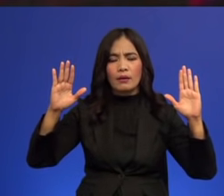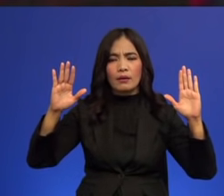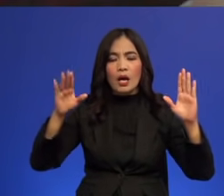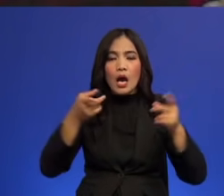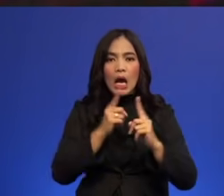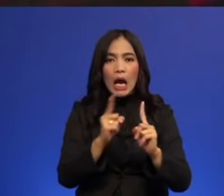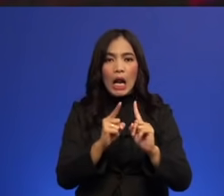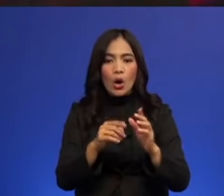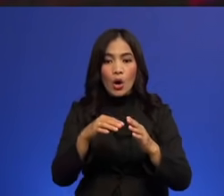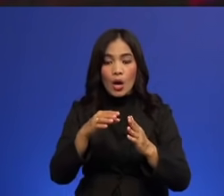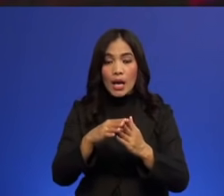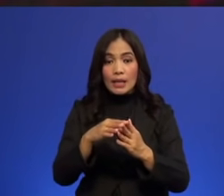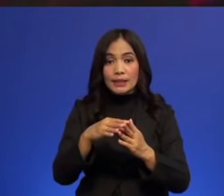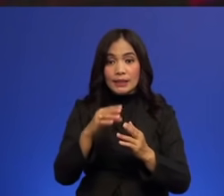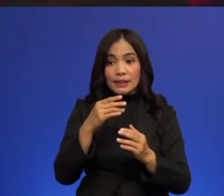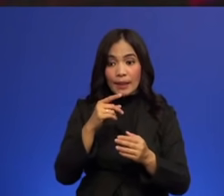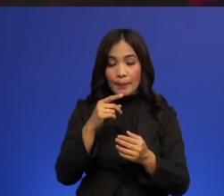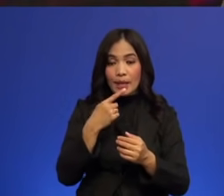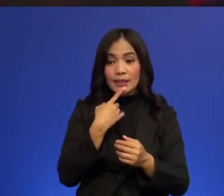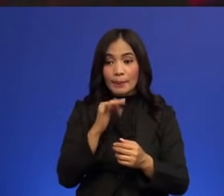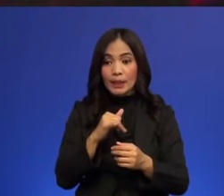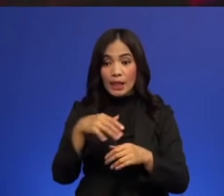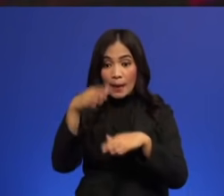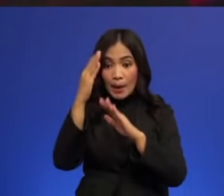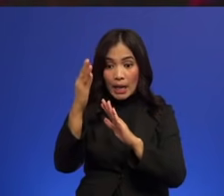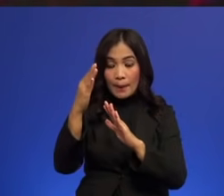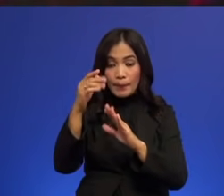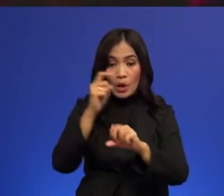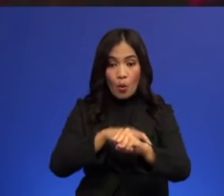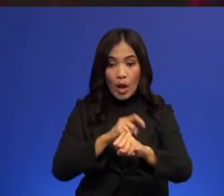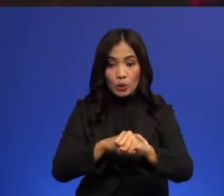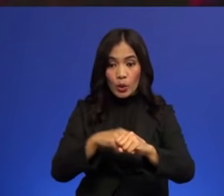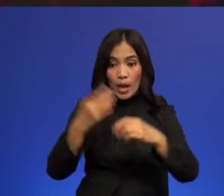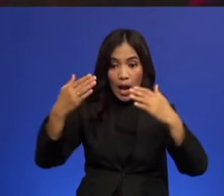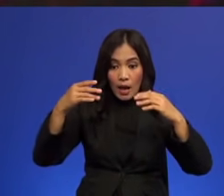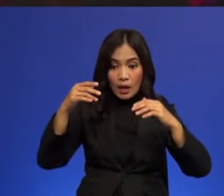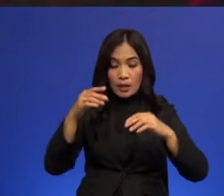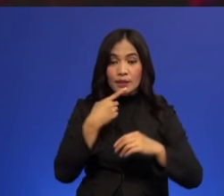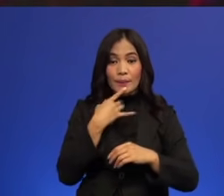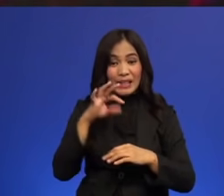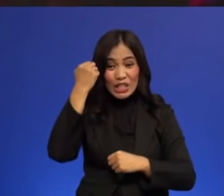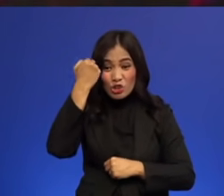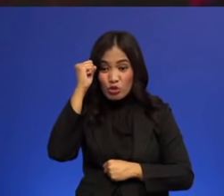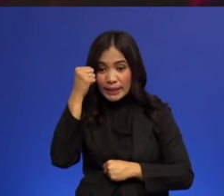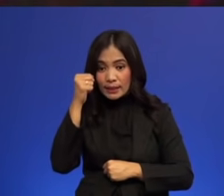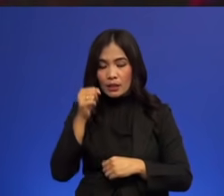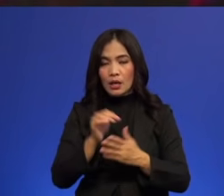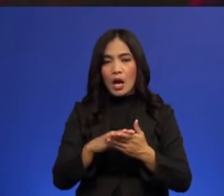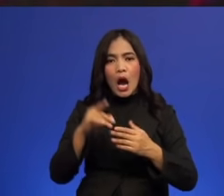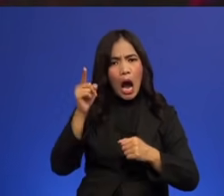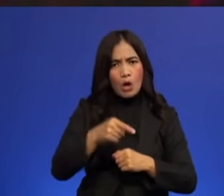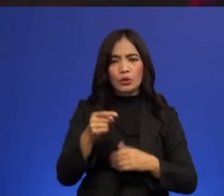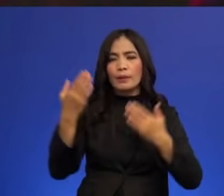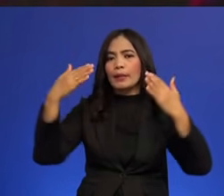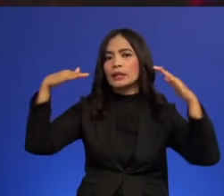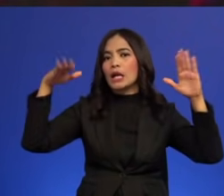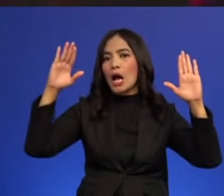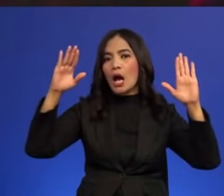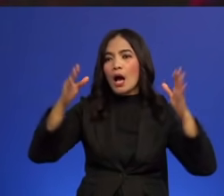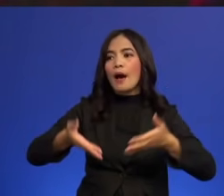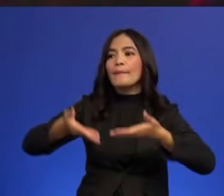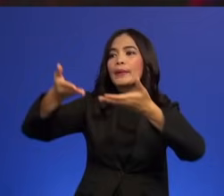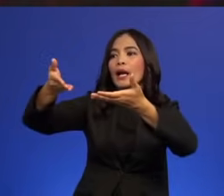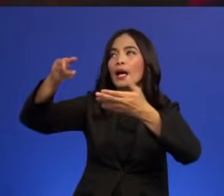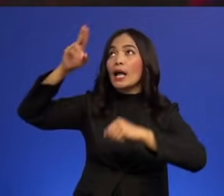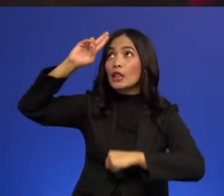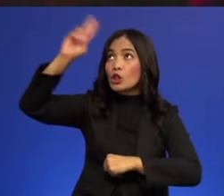Kalau sampai titik kita tidak sanggup, kita berserah. Biar Tuhan yang akan mengambil alih dan akhir